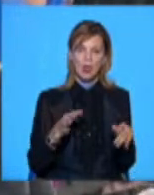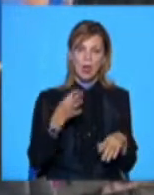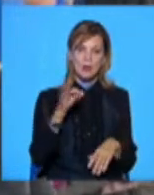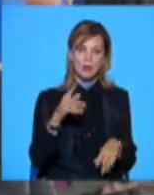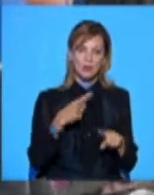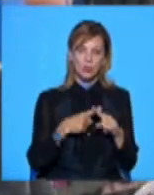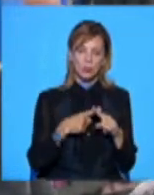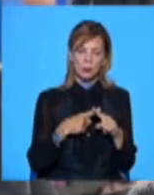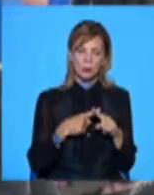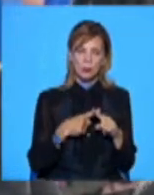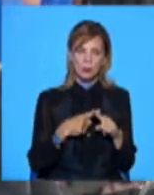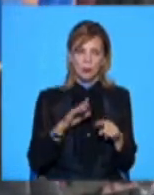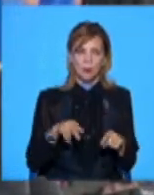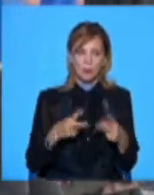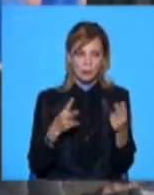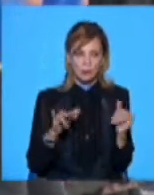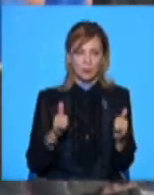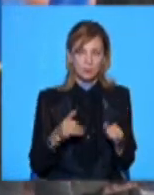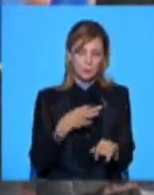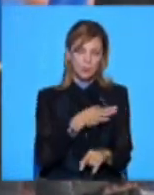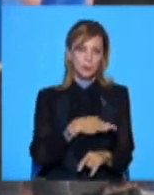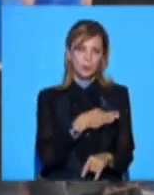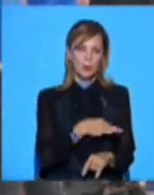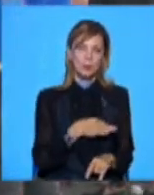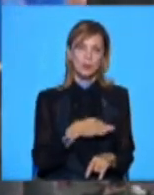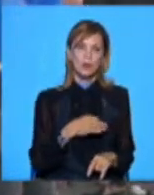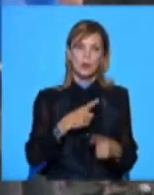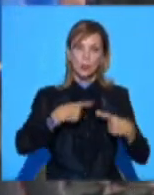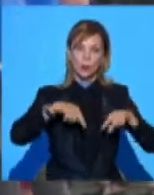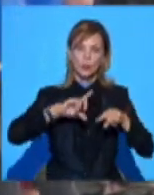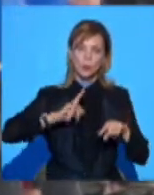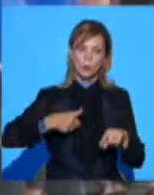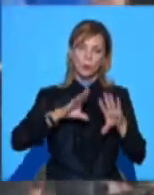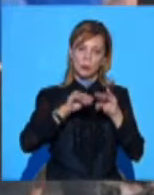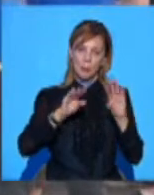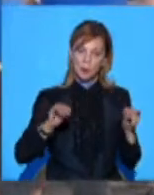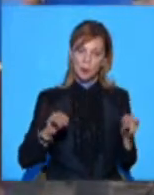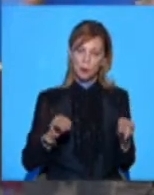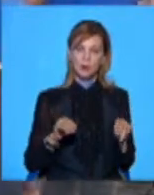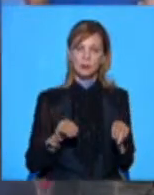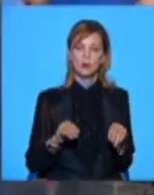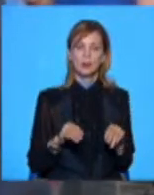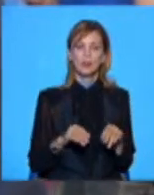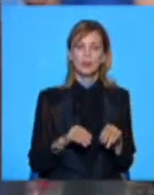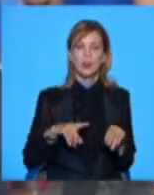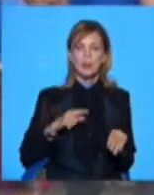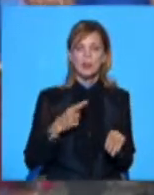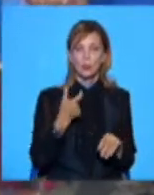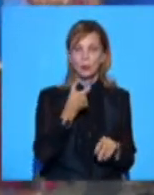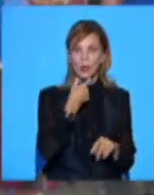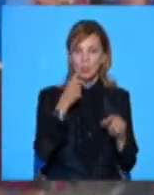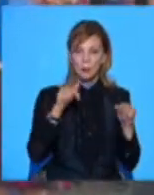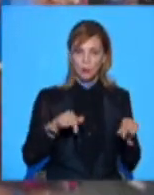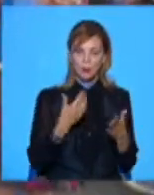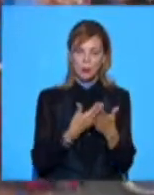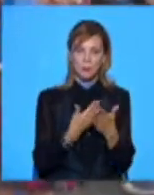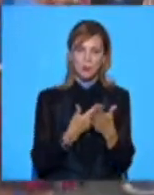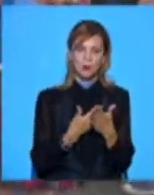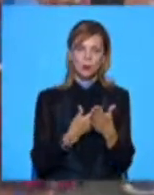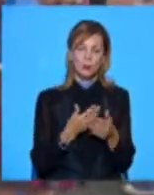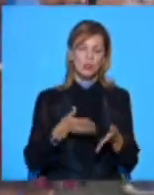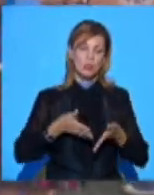10-a evenimentului Studenții noștri pot mai mult. Iată o ediție jubiliară într-un an jubiliar. Anul acesta Universitatea din